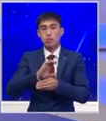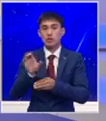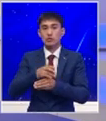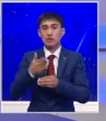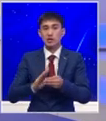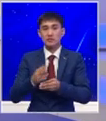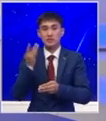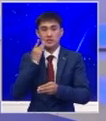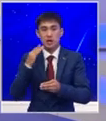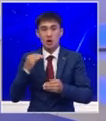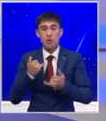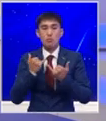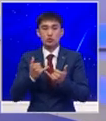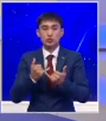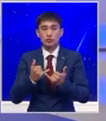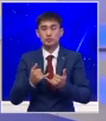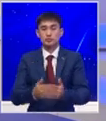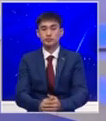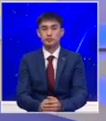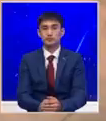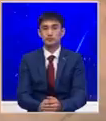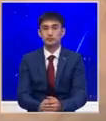всегда пользовались почетом и уважением.